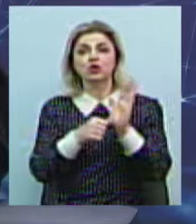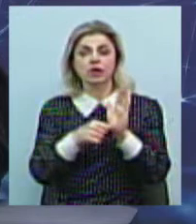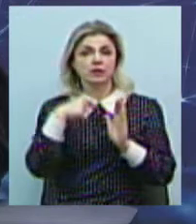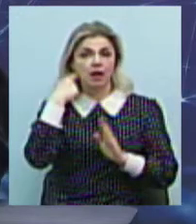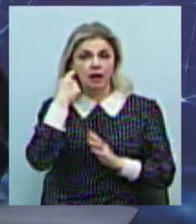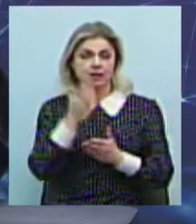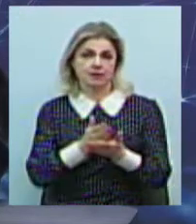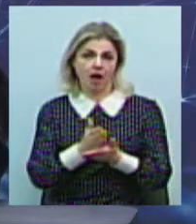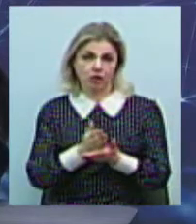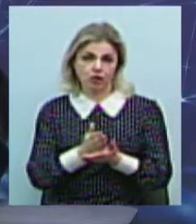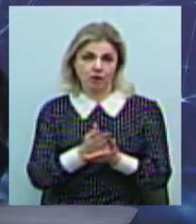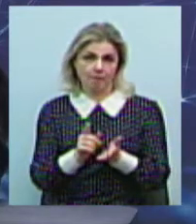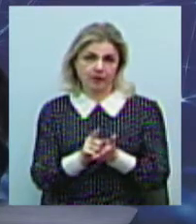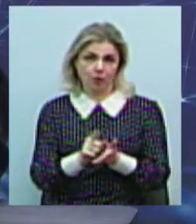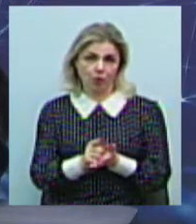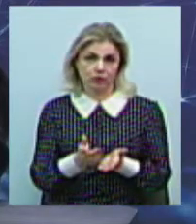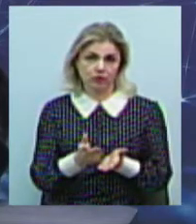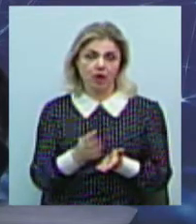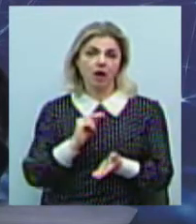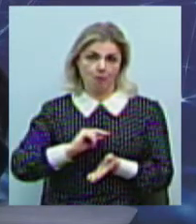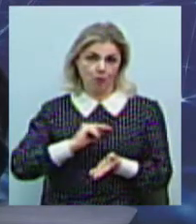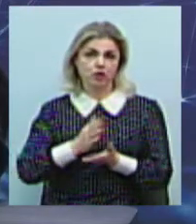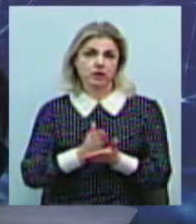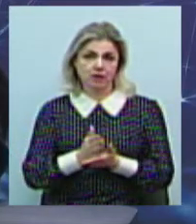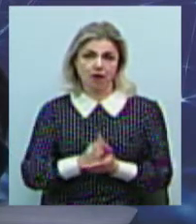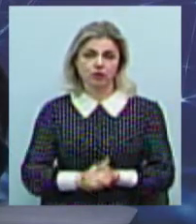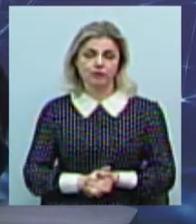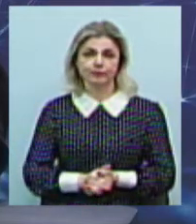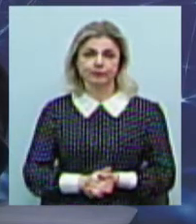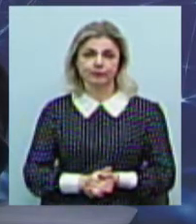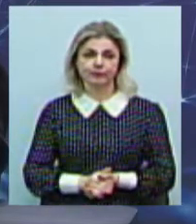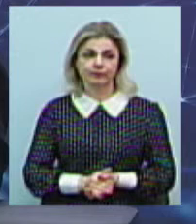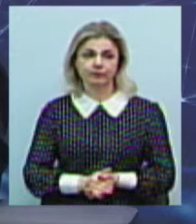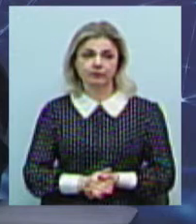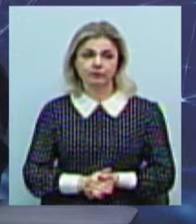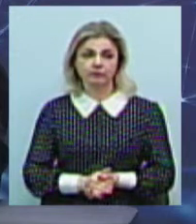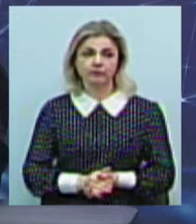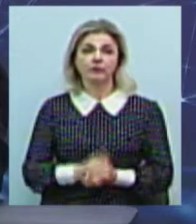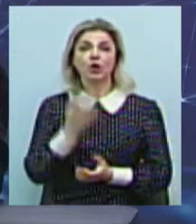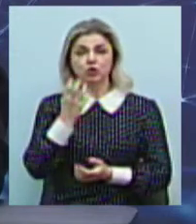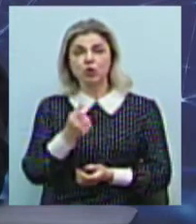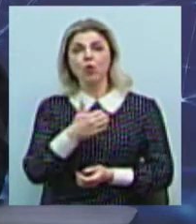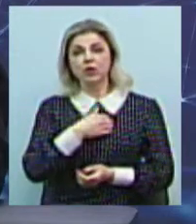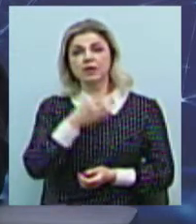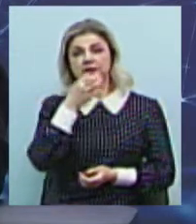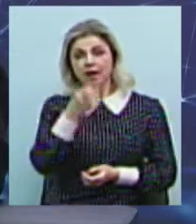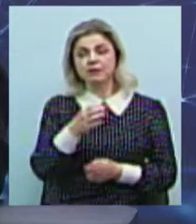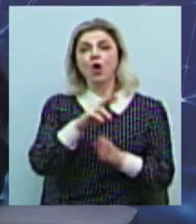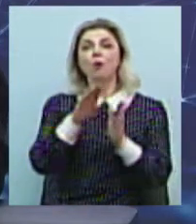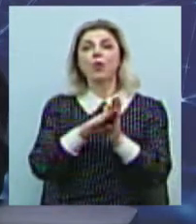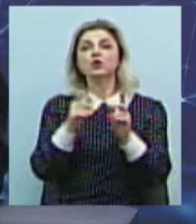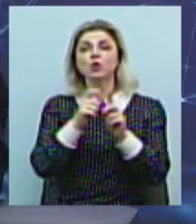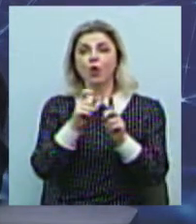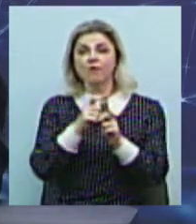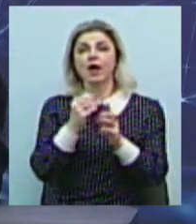років стажу пенсійного, вірніше, робочого. Ну, я хочу ще раз нагадати, що під словом індексація